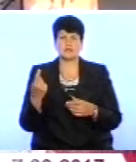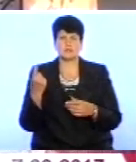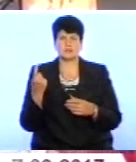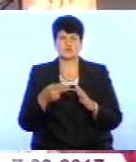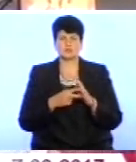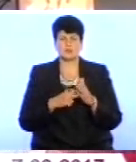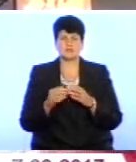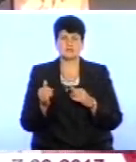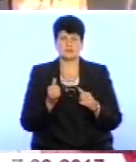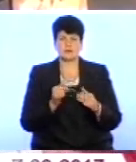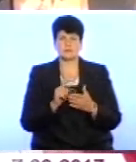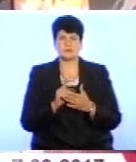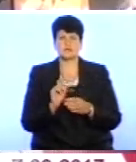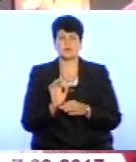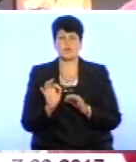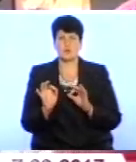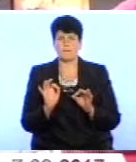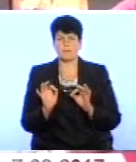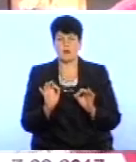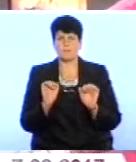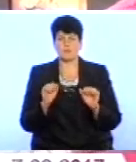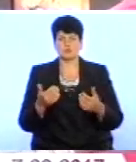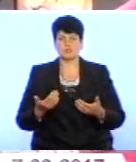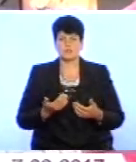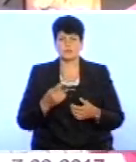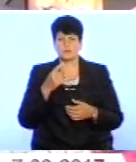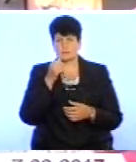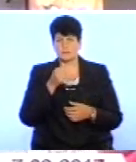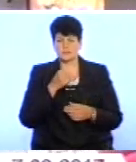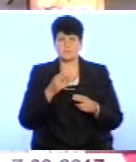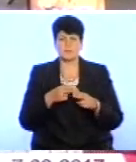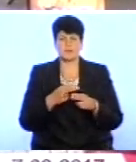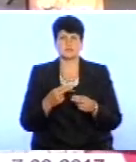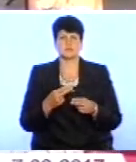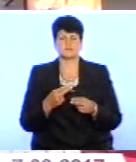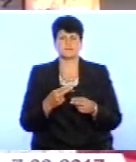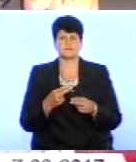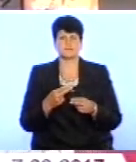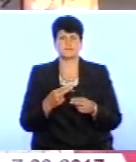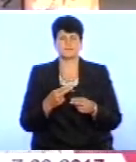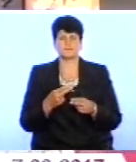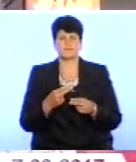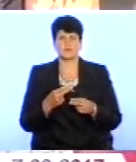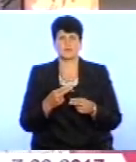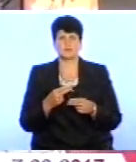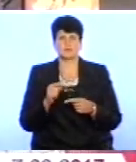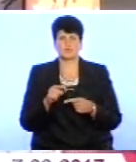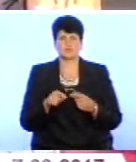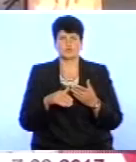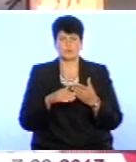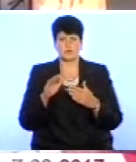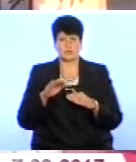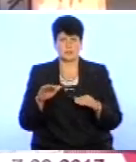забезпечують. Пенсія нормальна. Можна жити місяць часу без як то кажуть, щоб допомагали діти,